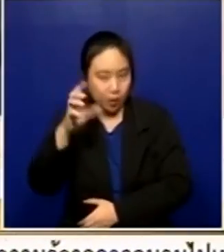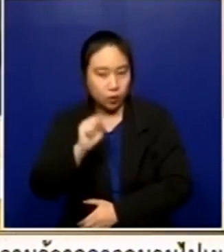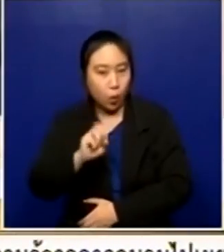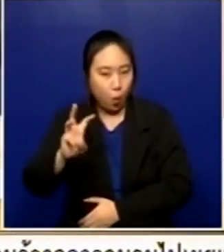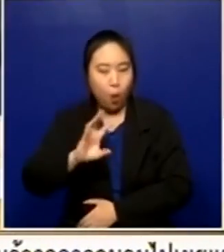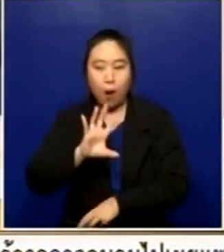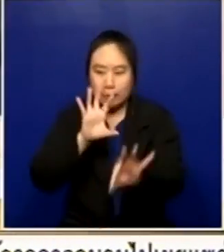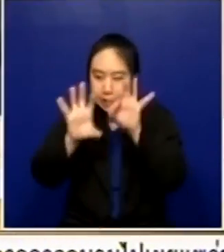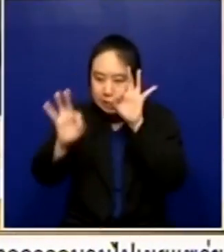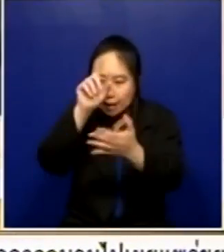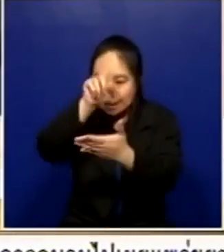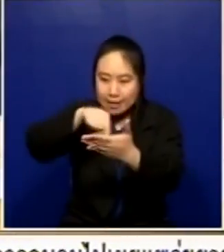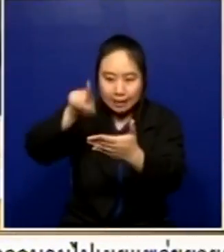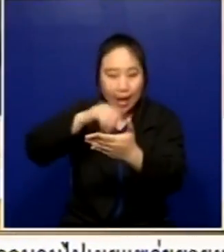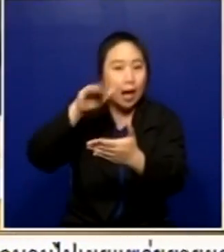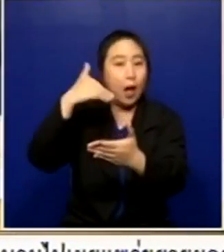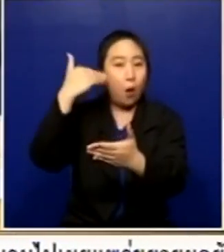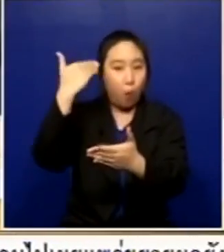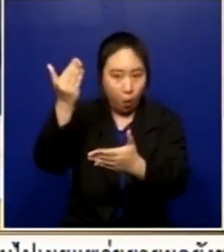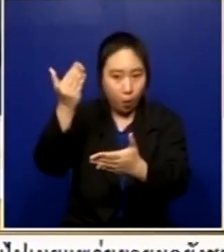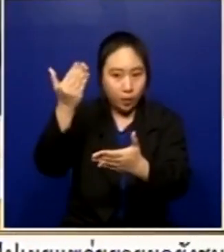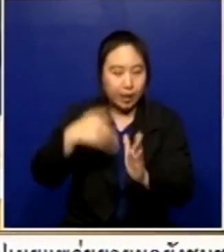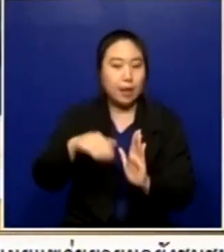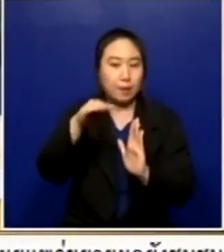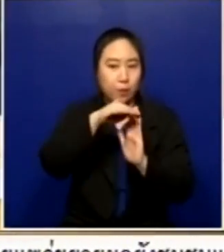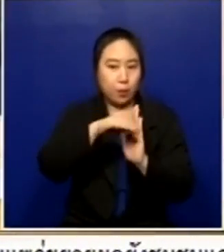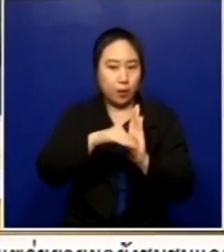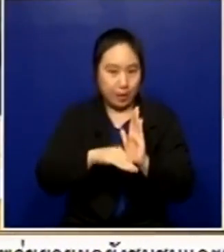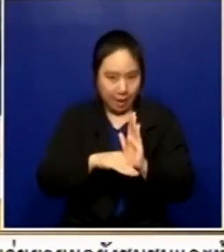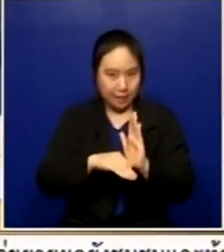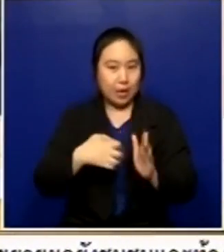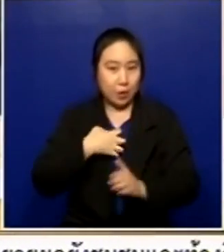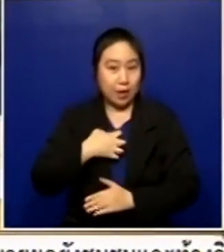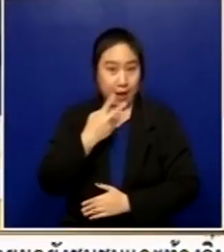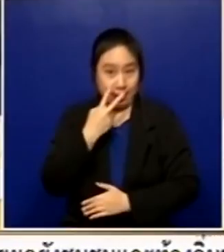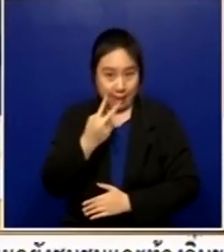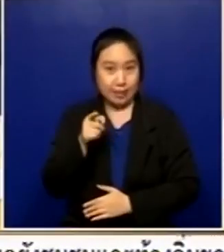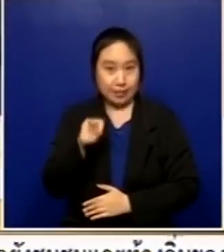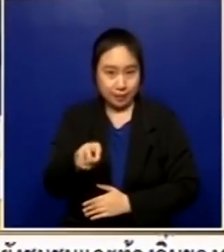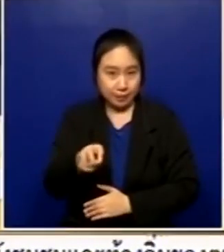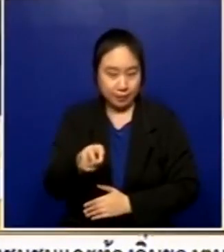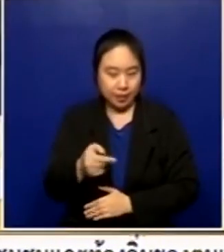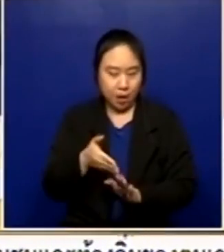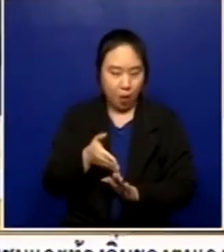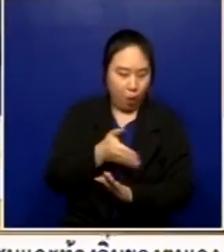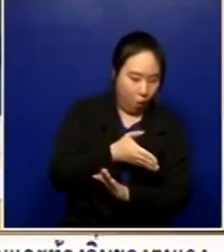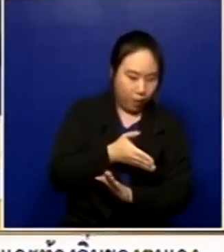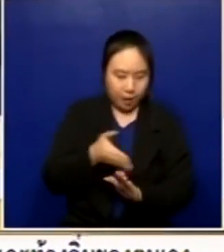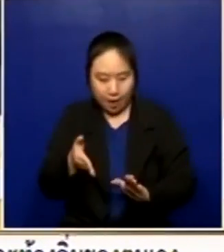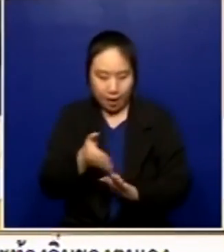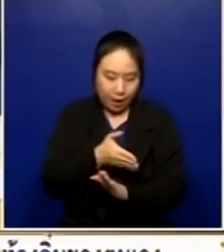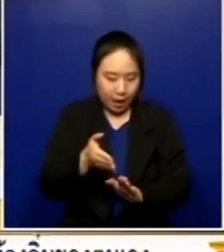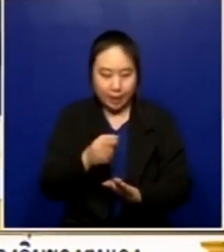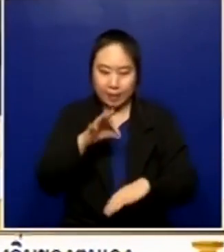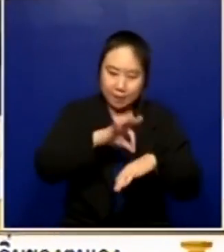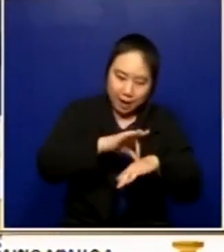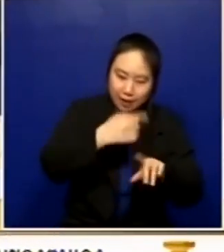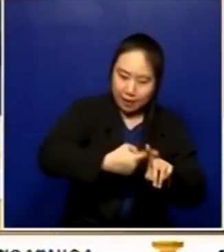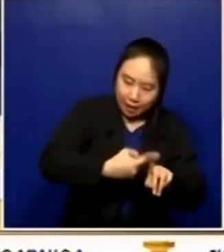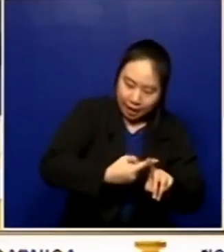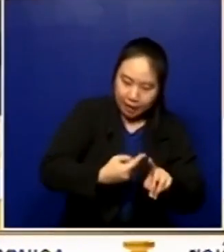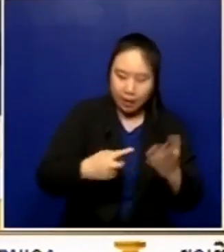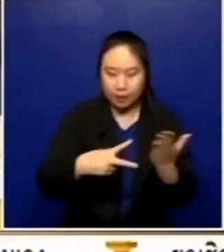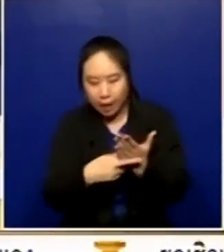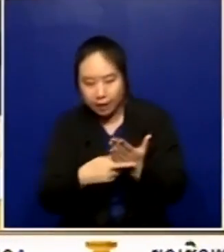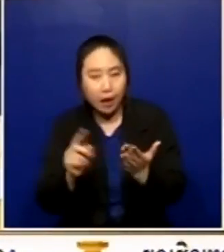การเลือกตั้งให้ได้ก่อนนี่คือกระบวนการและขั้นตอนที่เราอยากจะเห็นส่วนอะไรจะกรอะไรแต่หลังอะไรกันรักษาการแล้วอะไรจะเป็นศูนย์